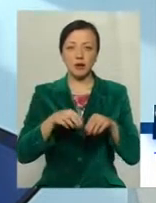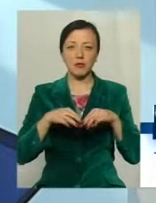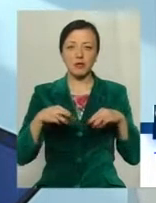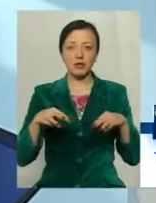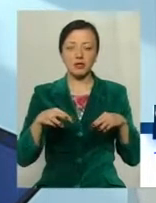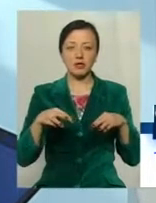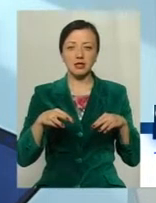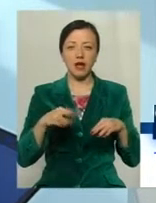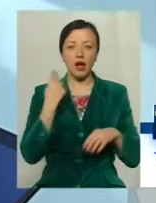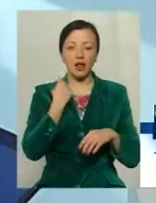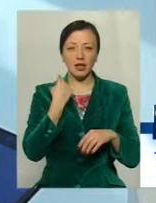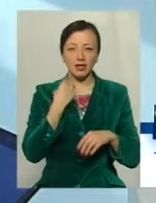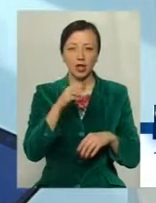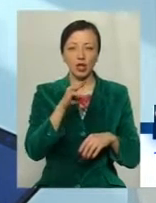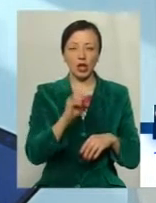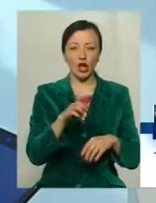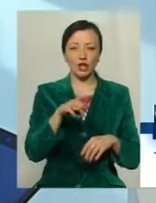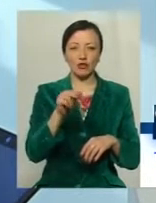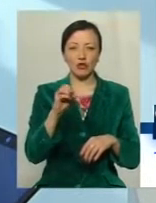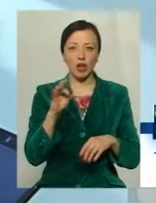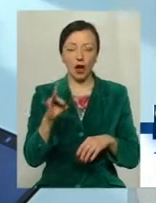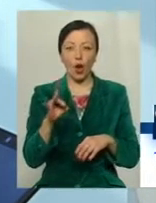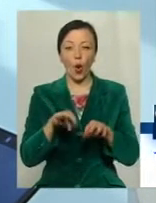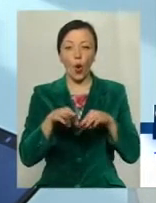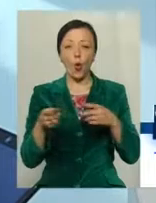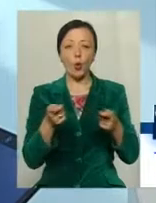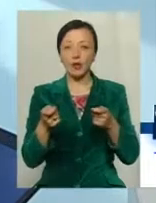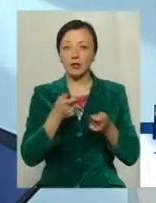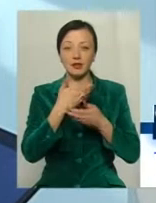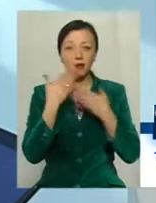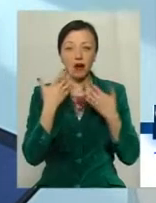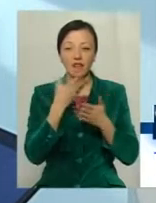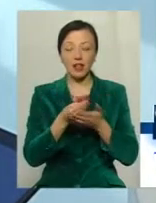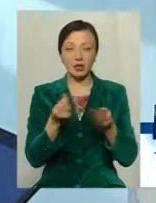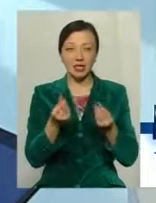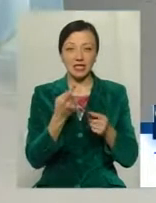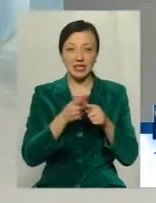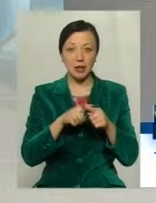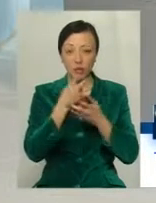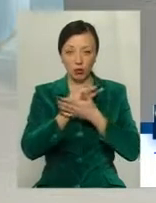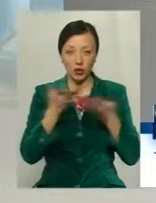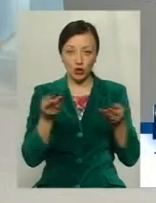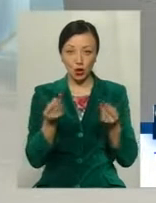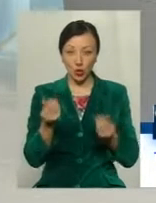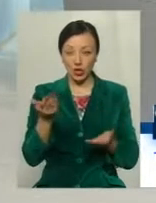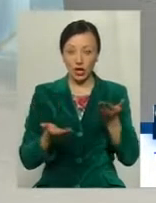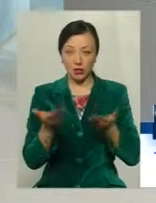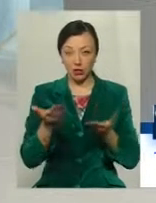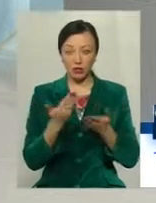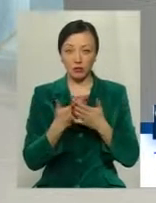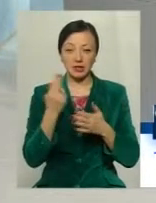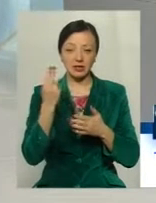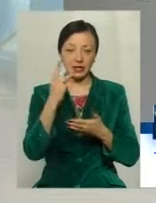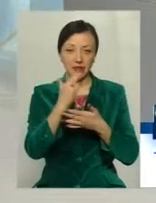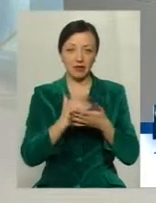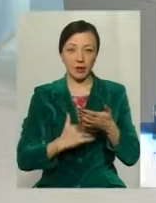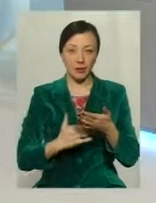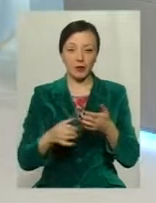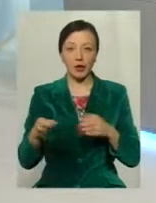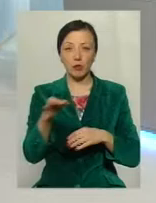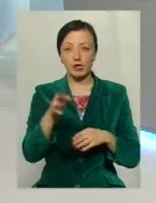а чи потрібно і знати? Обов'язково, розумієте, проблема якраз в людей і проблема нашої держави, що люди, правильно